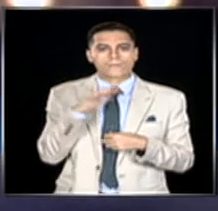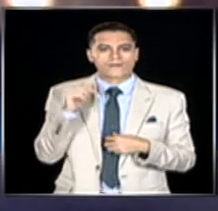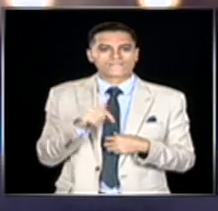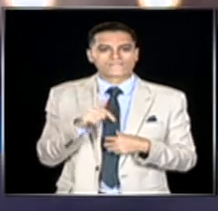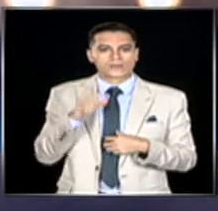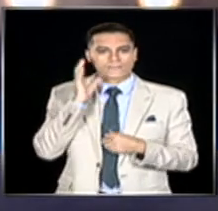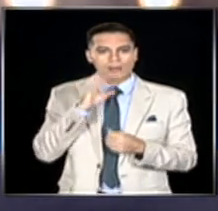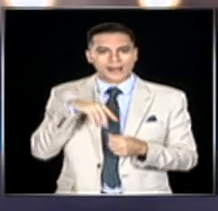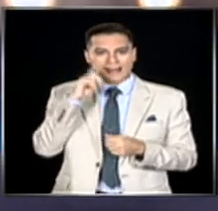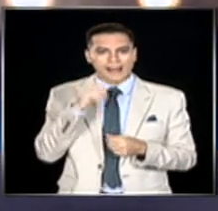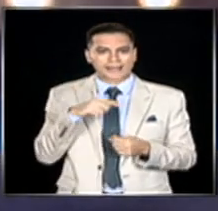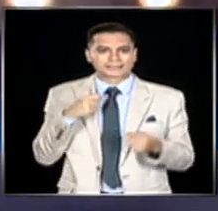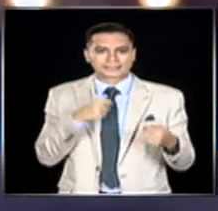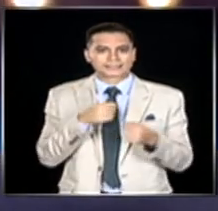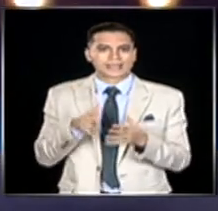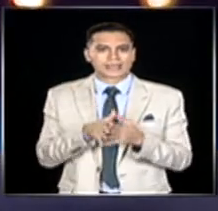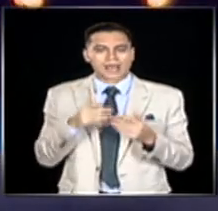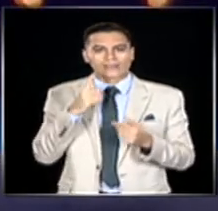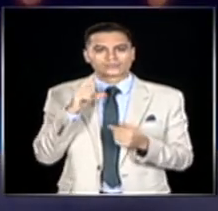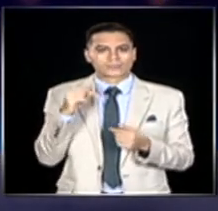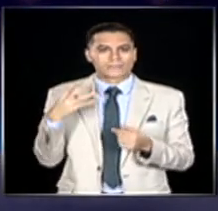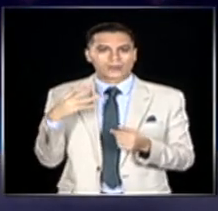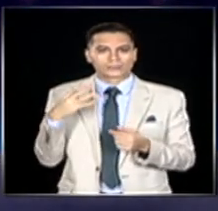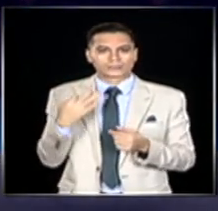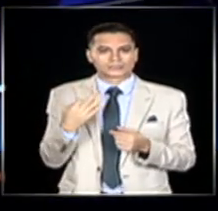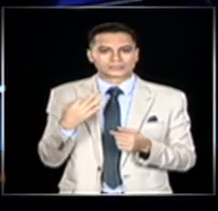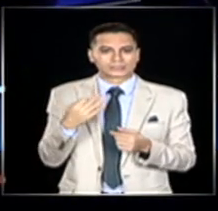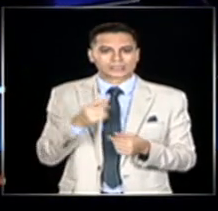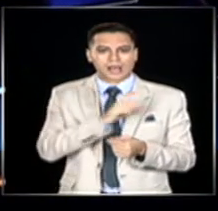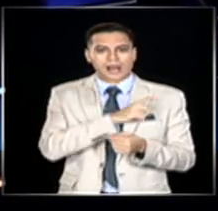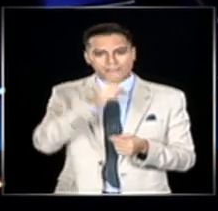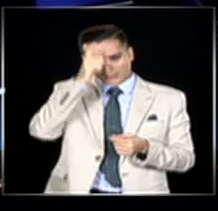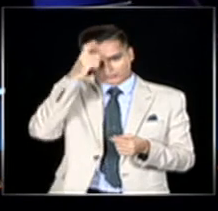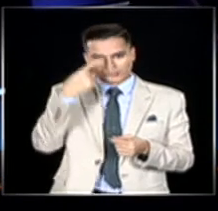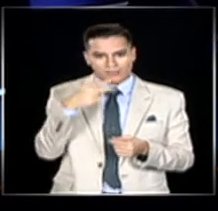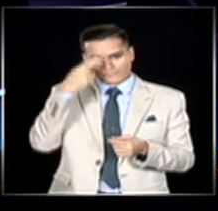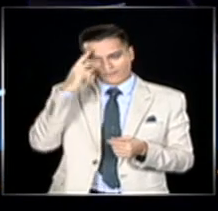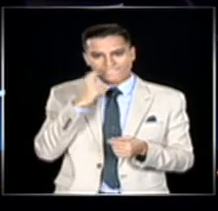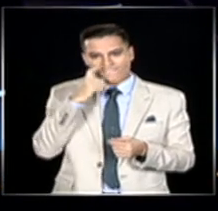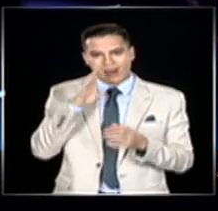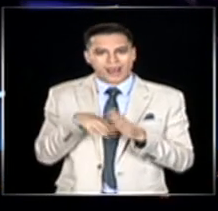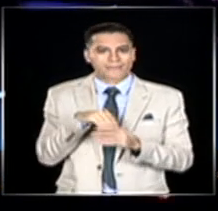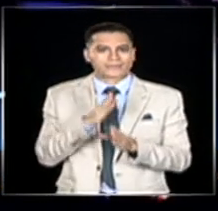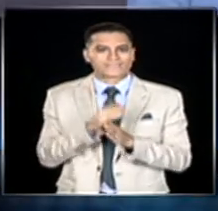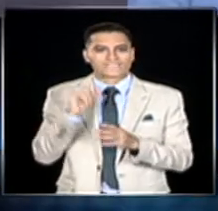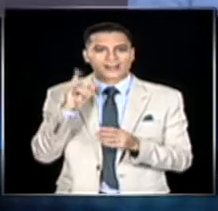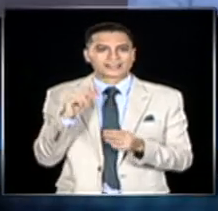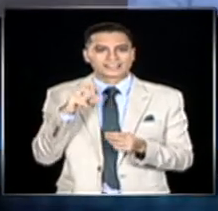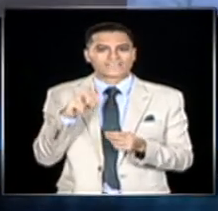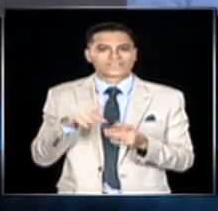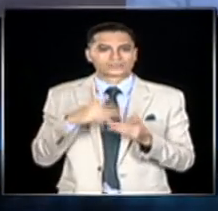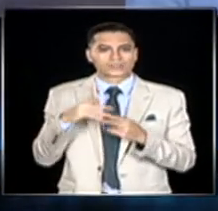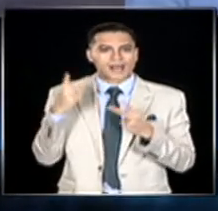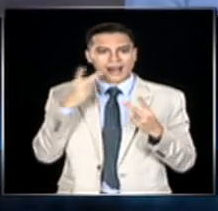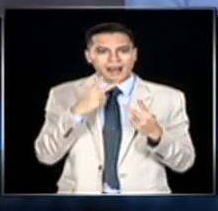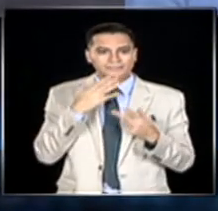ليلة السكاكين الطويلة عام 1934؟ ألماني. صح. من هي الفنانة التي قامت بدور فريدة في مسلسل أحلام